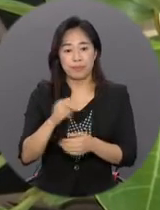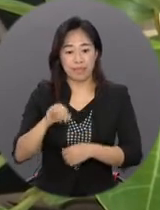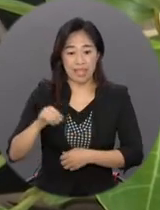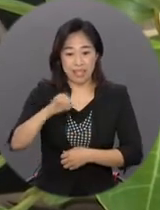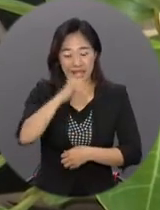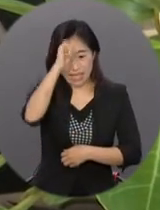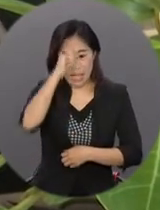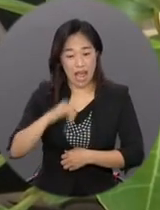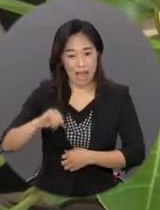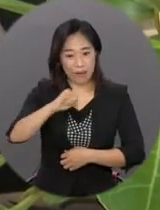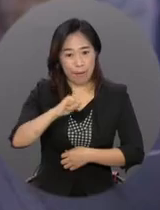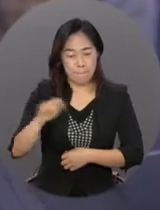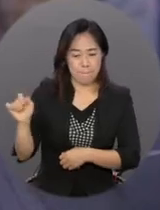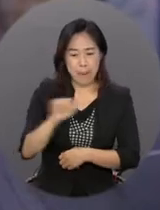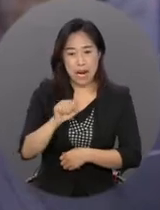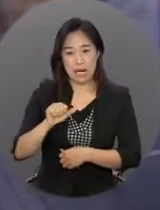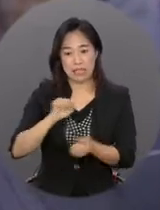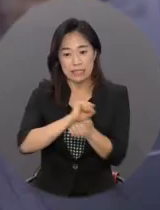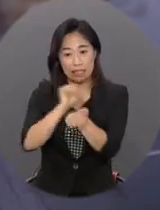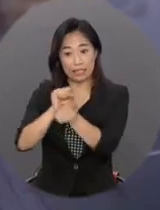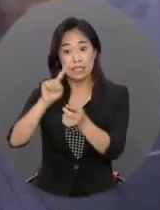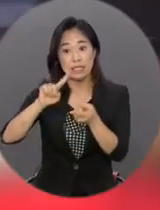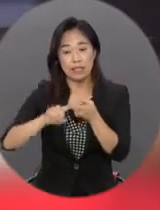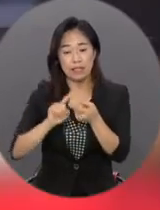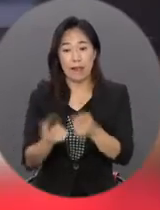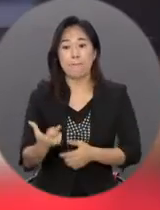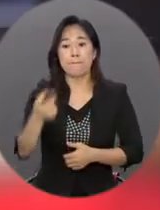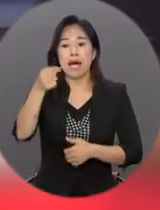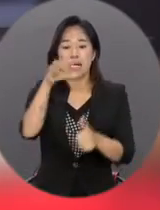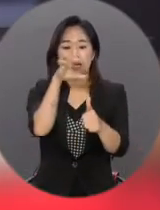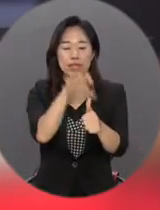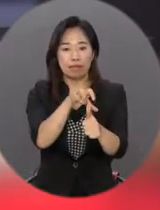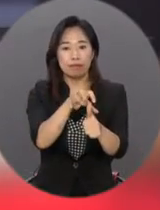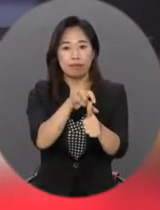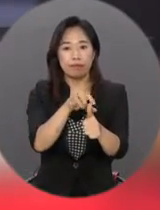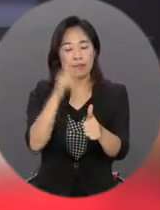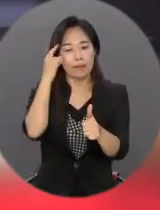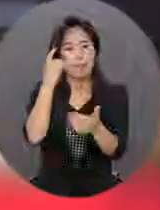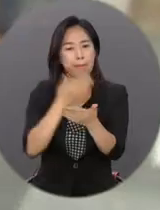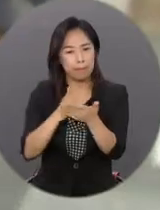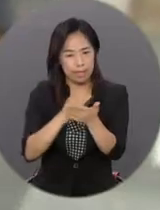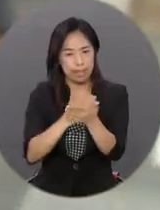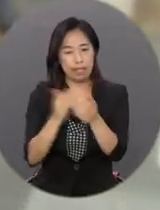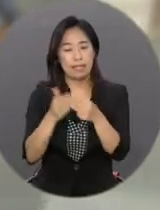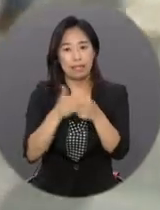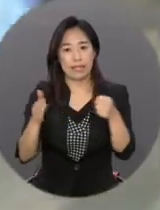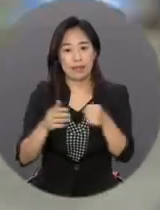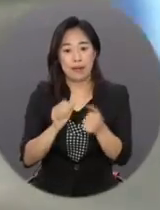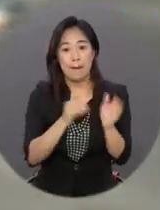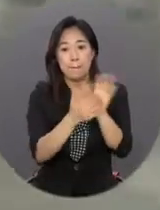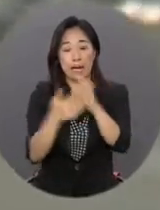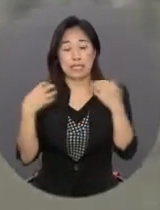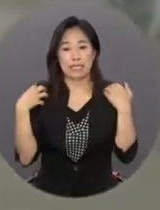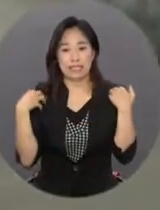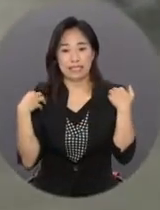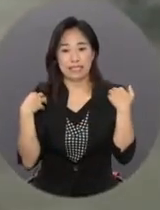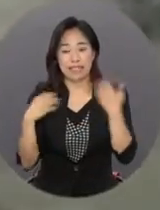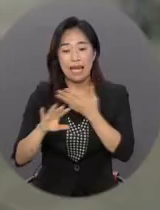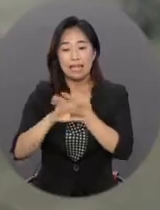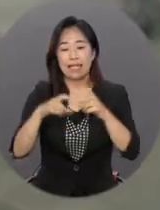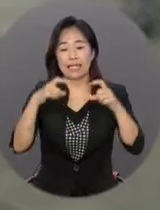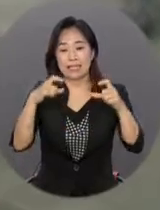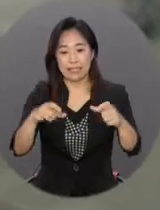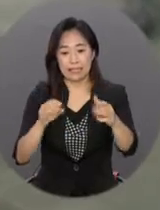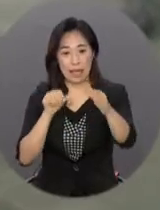전파력을 감안하면 감염자를 조기에 격리시키는 일이 관건이라는 판단 때문입니다. 방역당국은 이에 따라 타지역